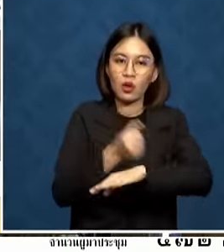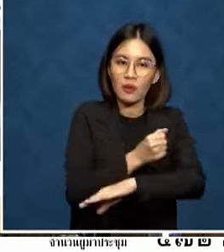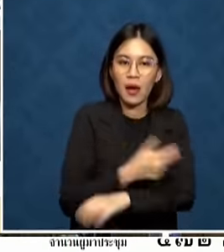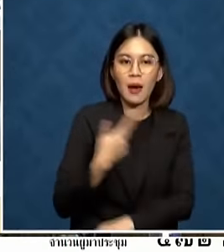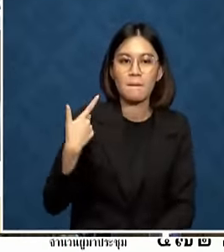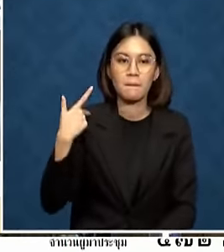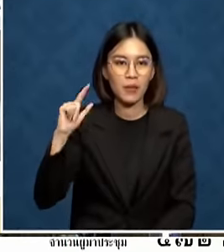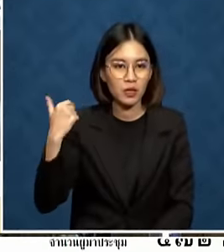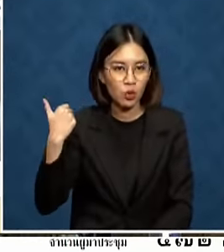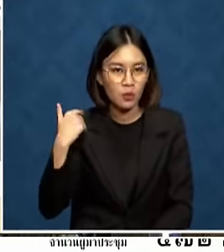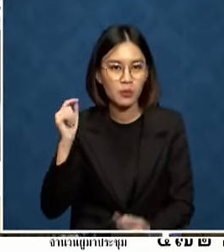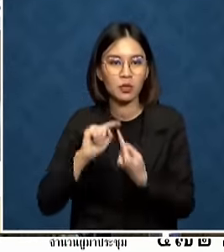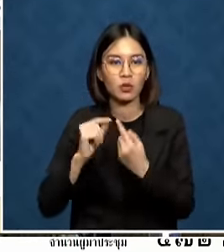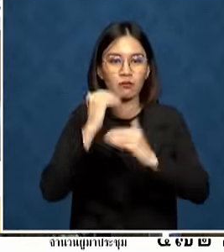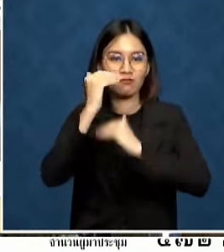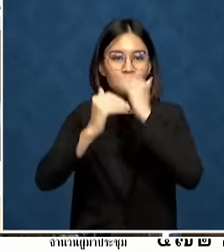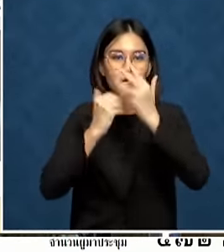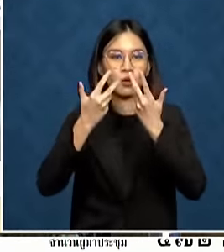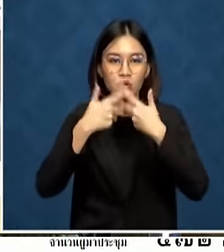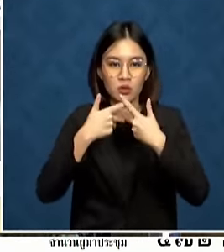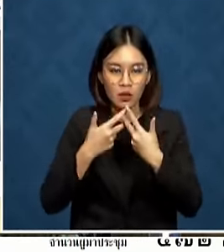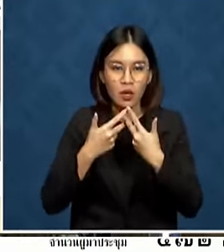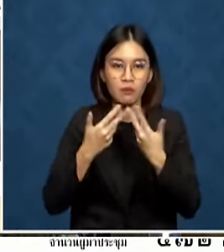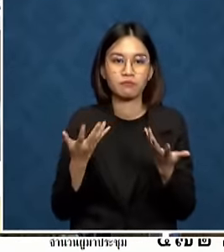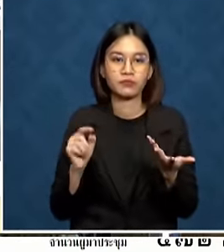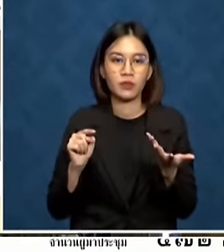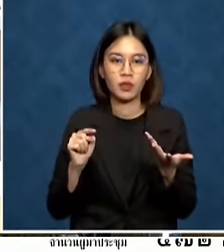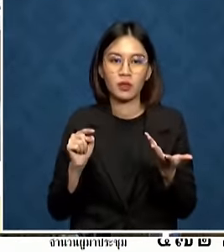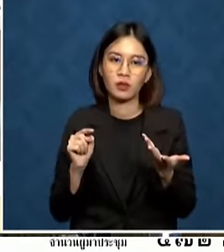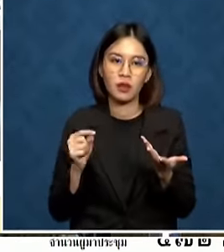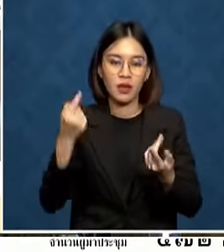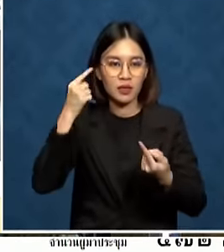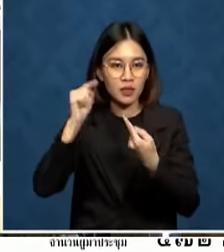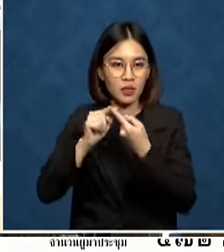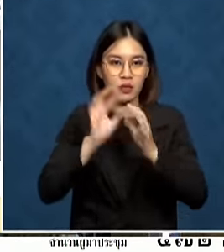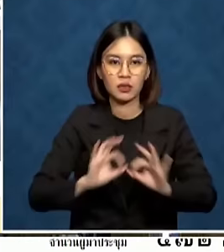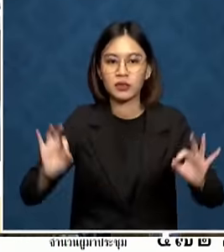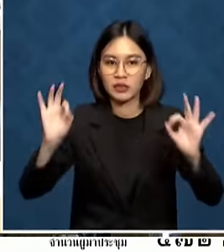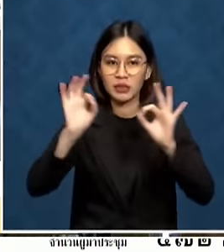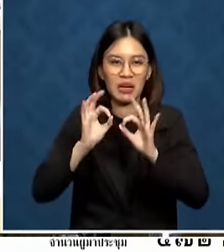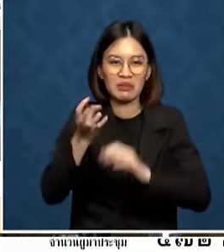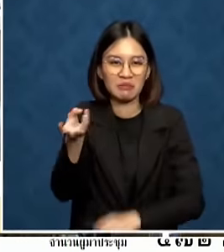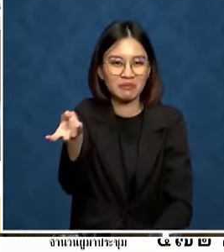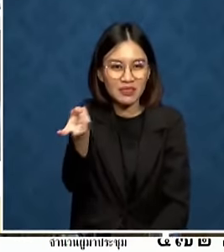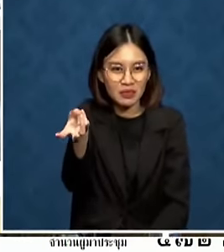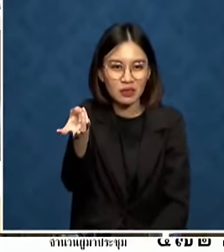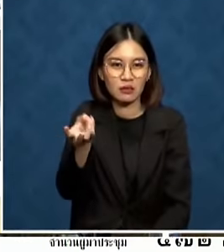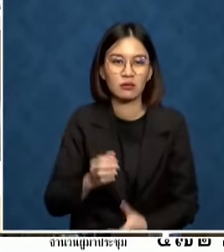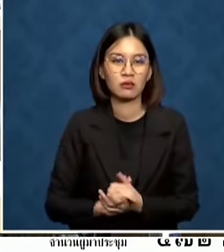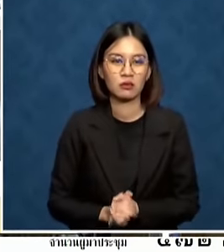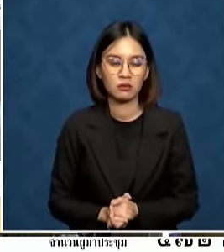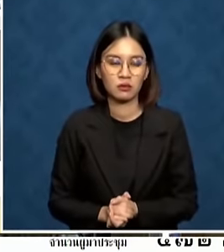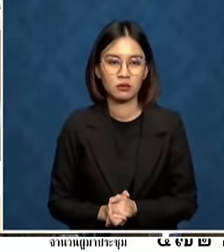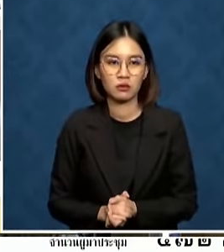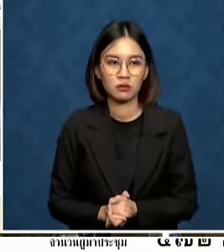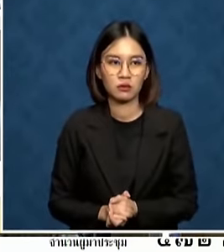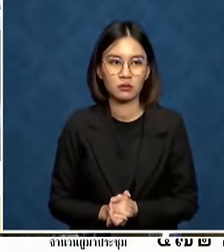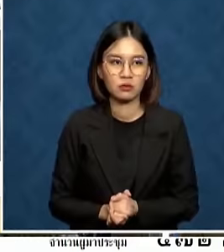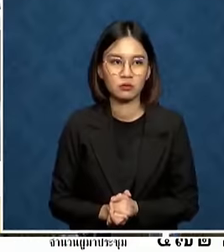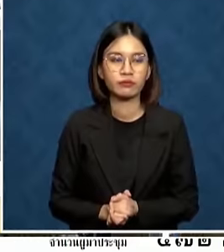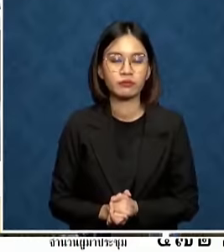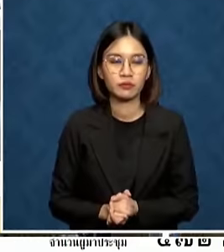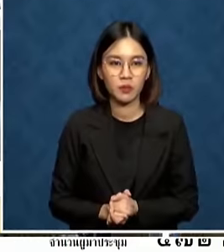ประโยชน์จากการพัฒนาอุตสาหกรรมท่านกลับให้ความสำคัญต่ำมาก